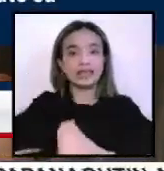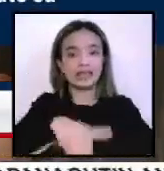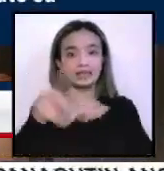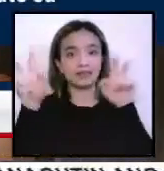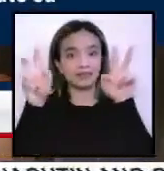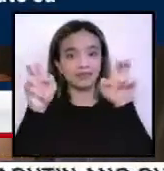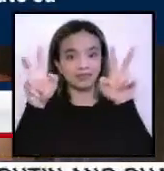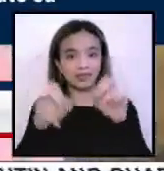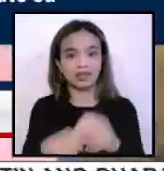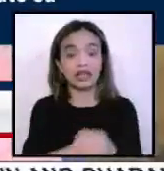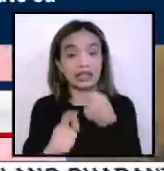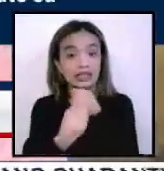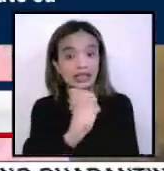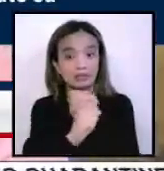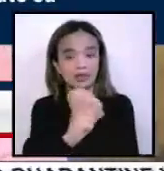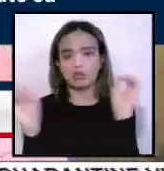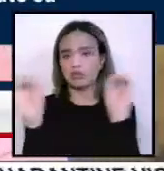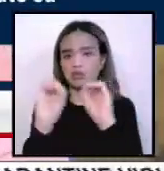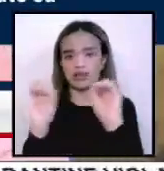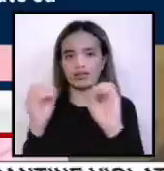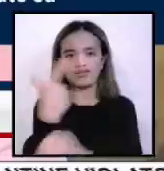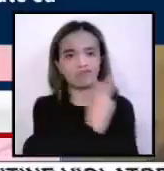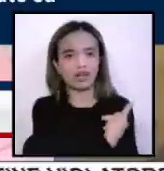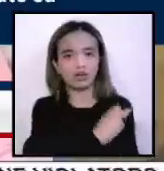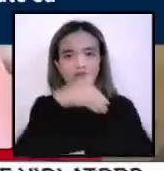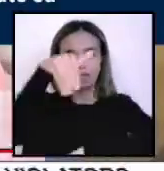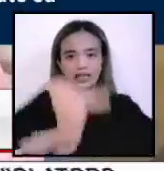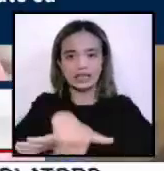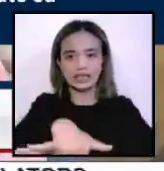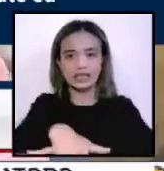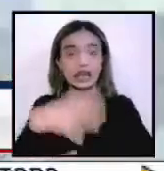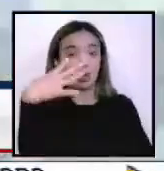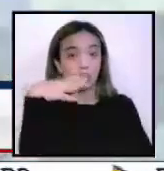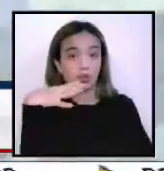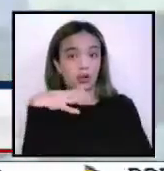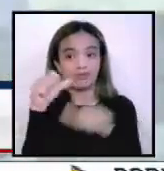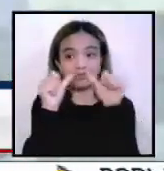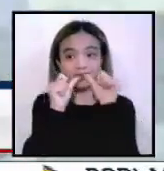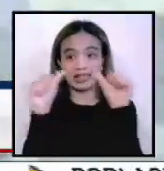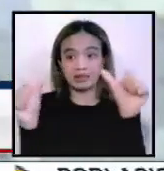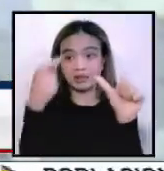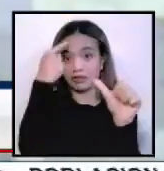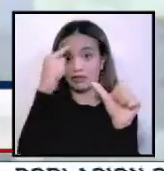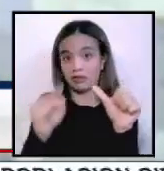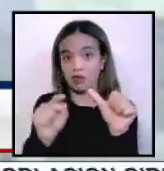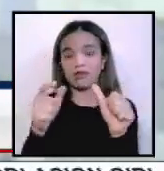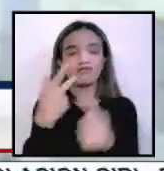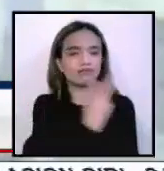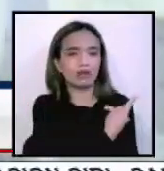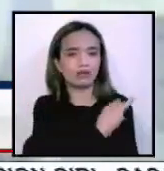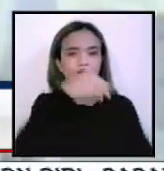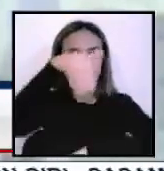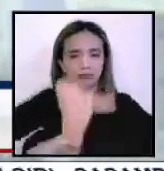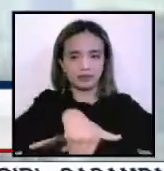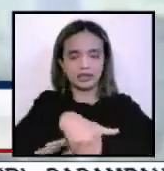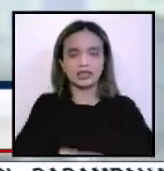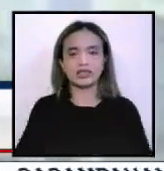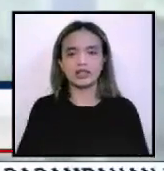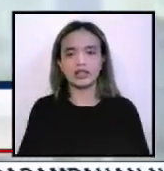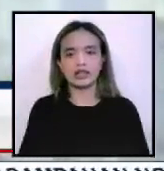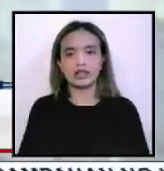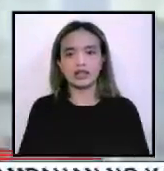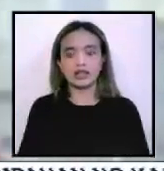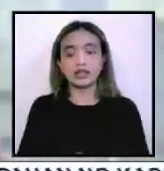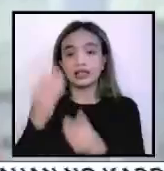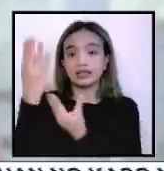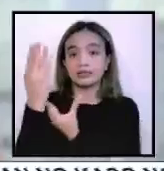tay bakuna nights. Further announcement na lang kung unsa ang update nata sa bakuna nights. Sa datos mula sa vaccination cluster as of